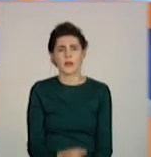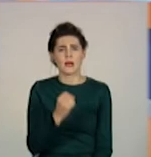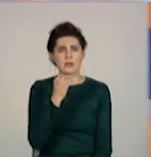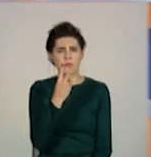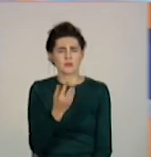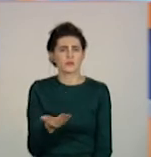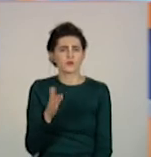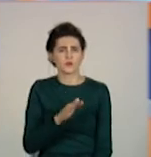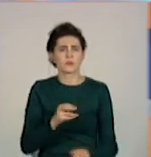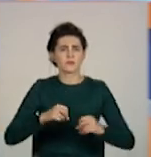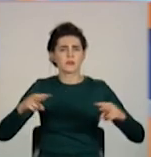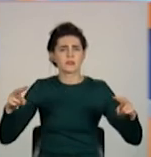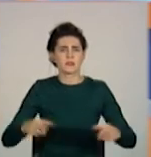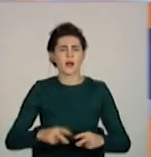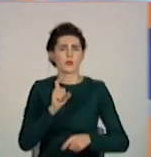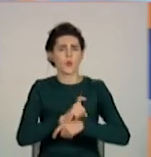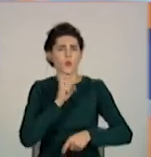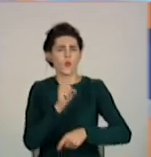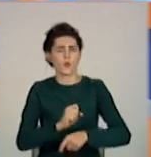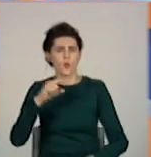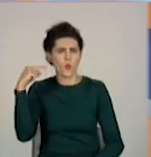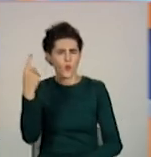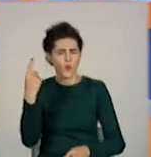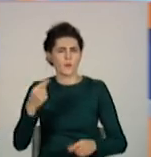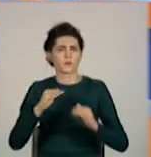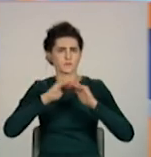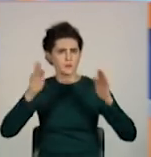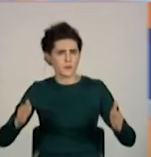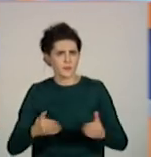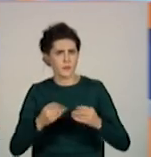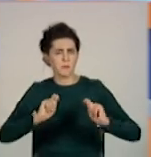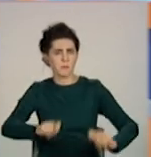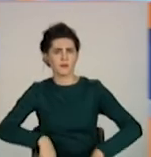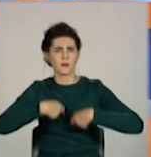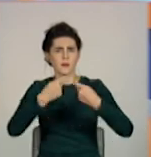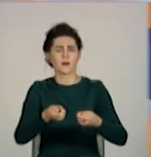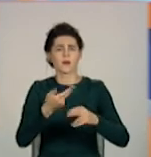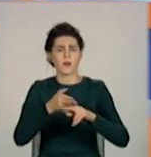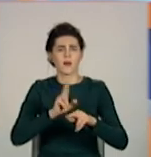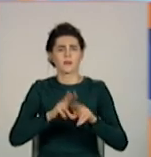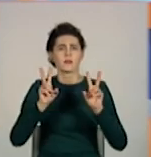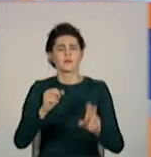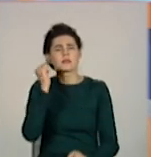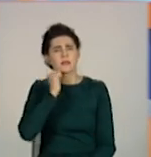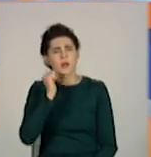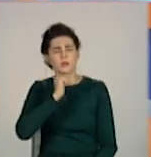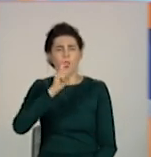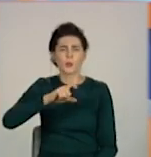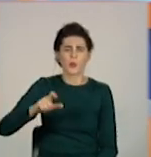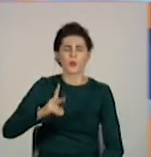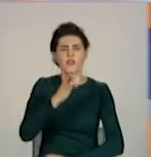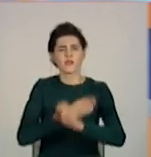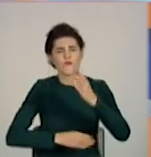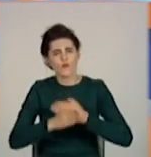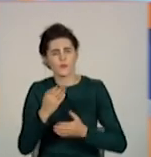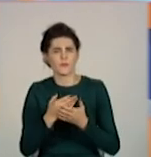12 мобільних кейсів для Донецької області передали західні партнери. Завдяки таким валізам літні люди, особи з інвалідністю, а